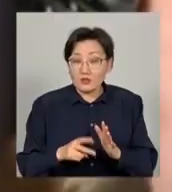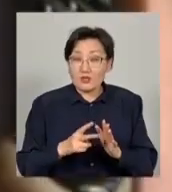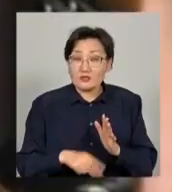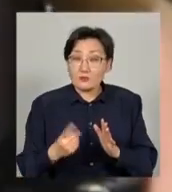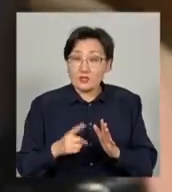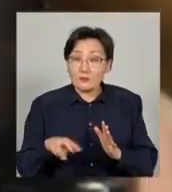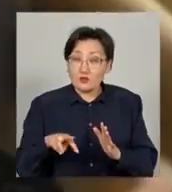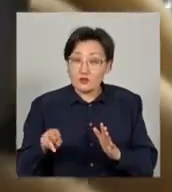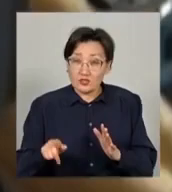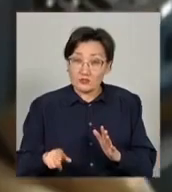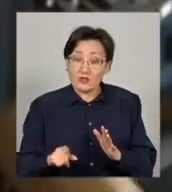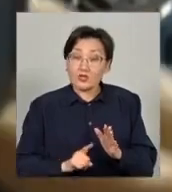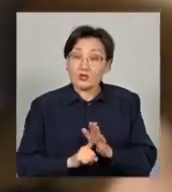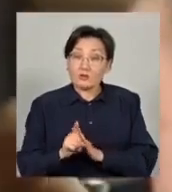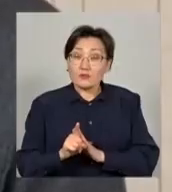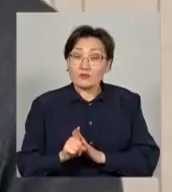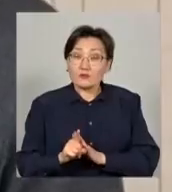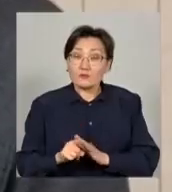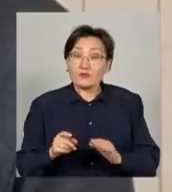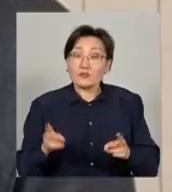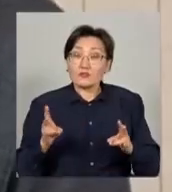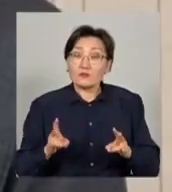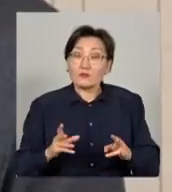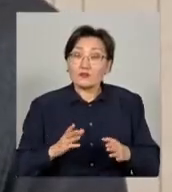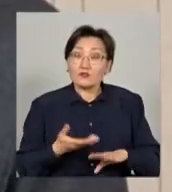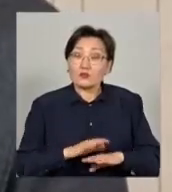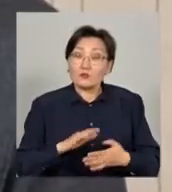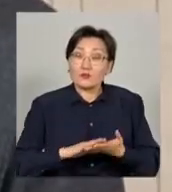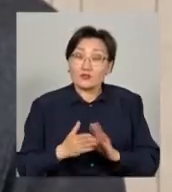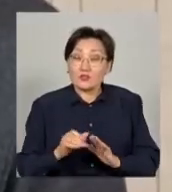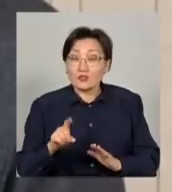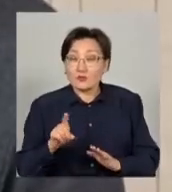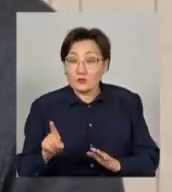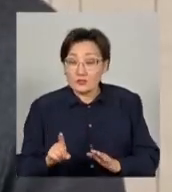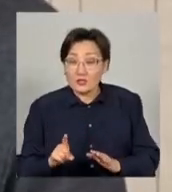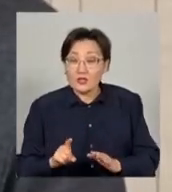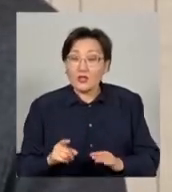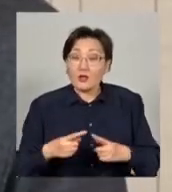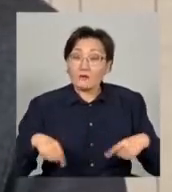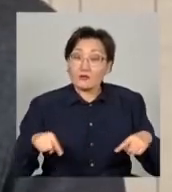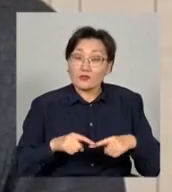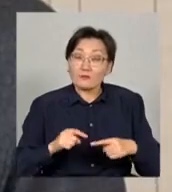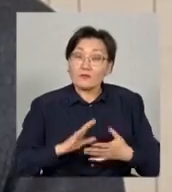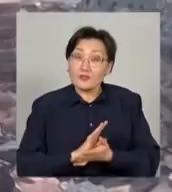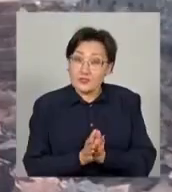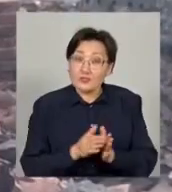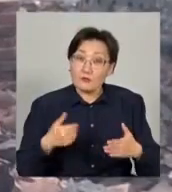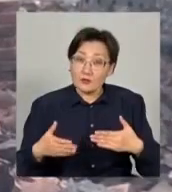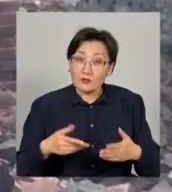771 миллион тенге. С начала чрезвычайной ситуации в Экибастузе фонд находится в тесном контакте с руководством